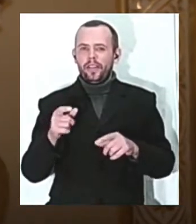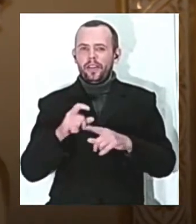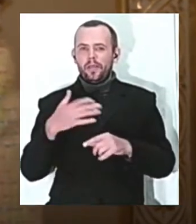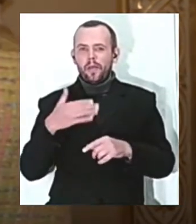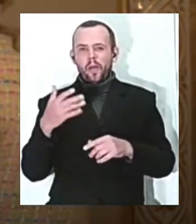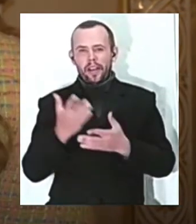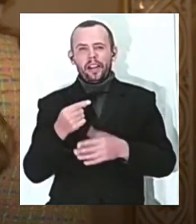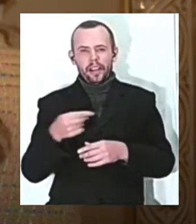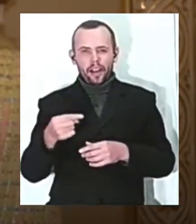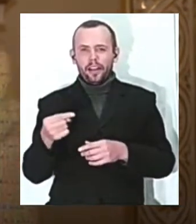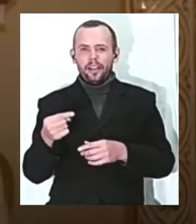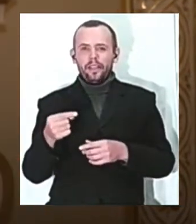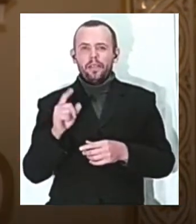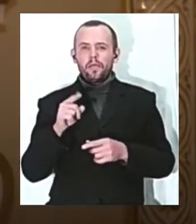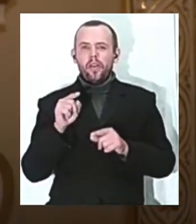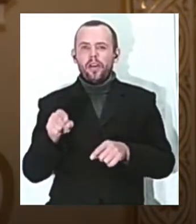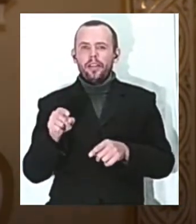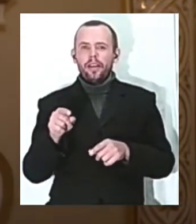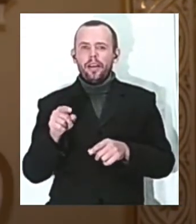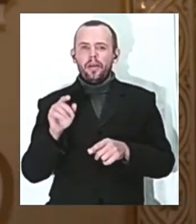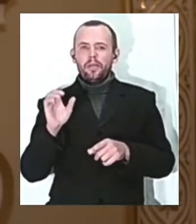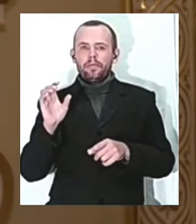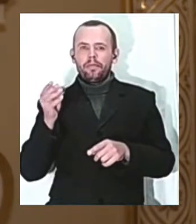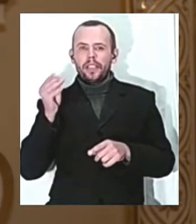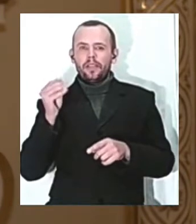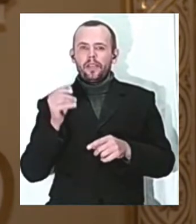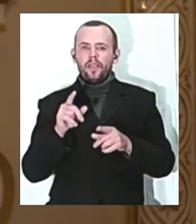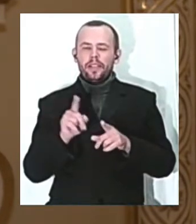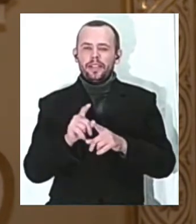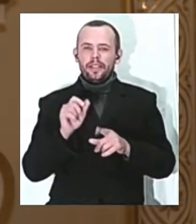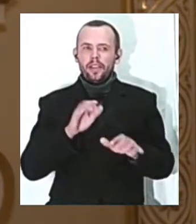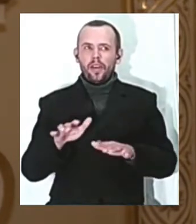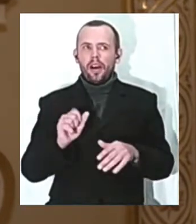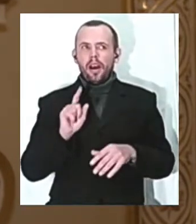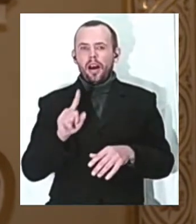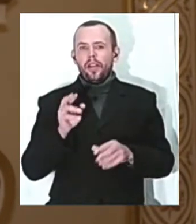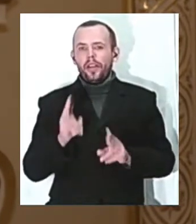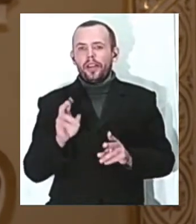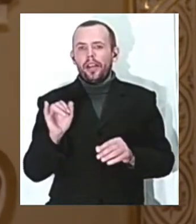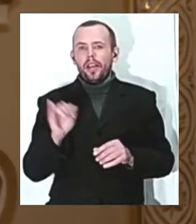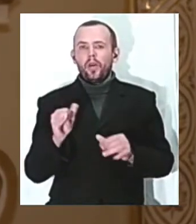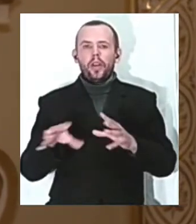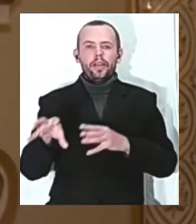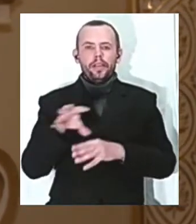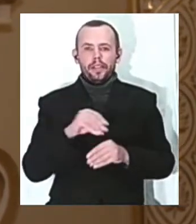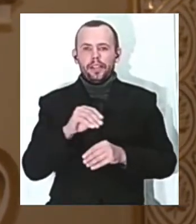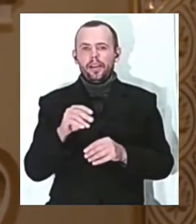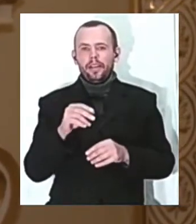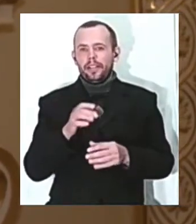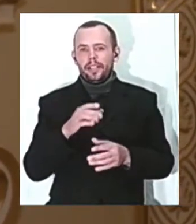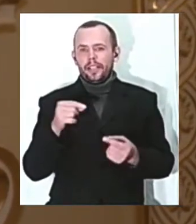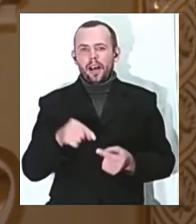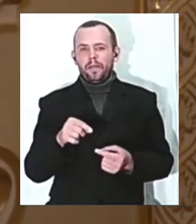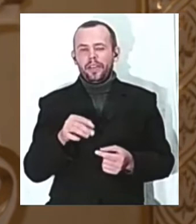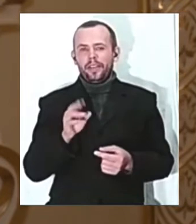вона прислуговує злі чаклунці, але як і у всіх, в неї так само є щось